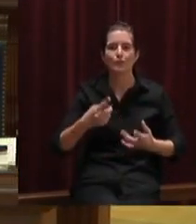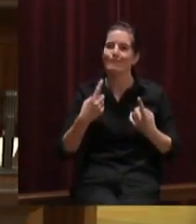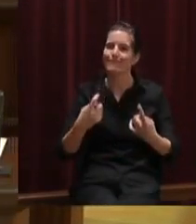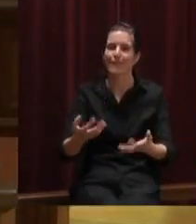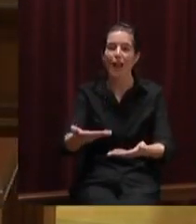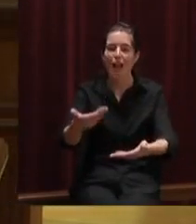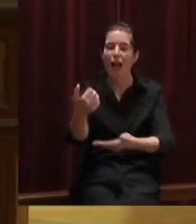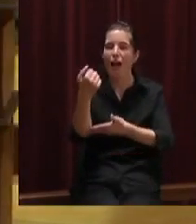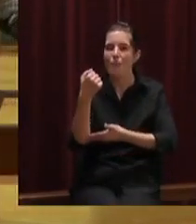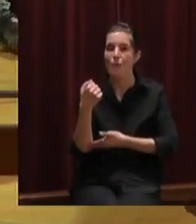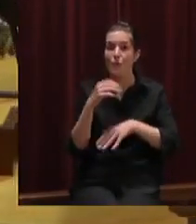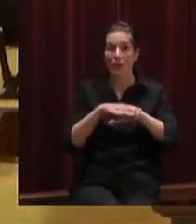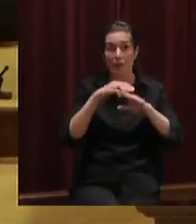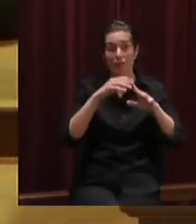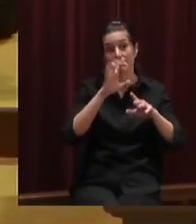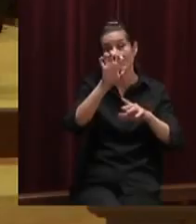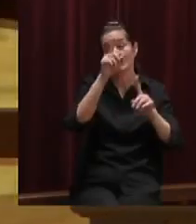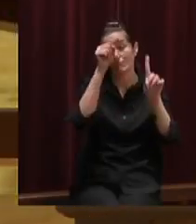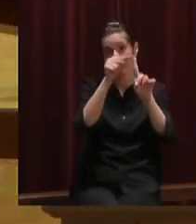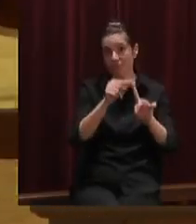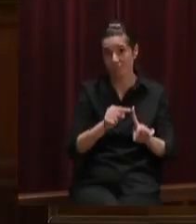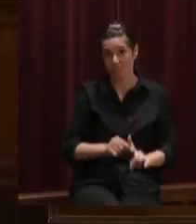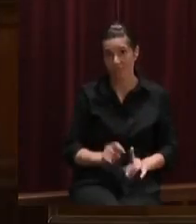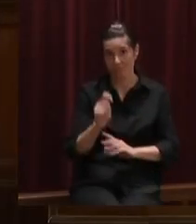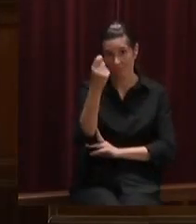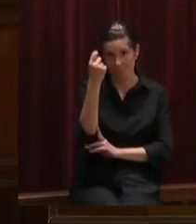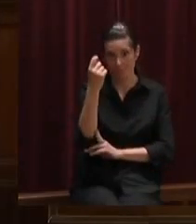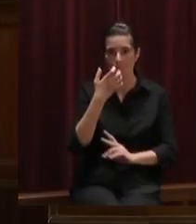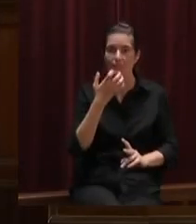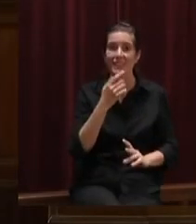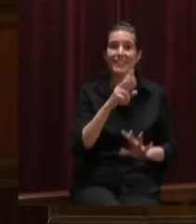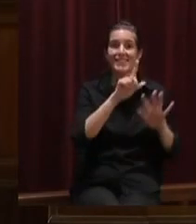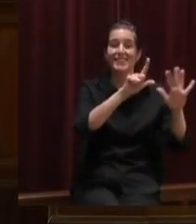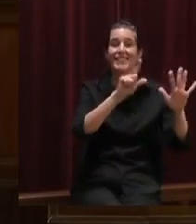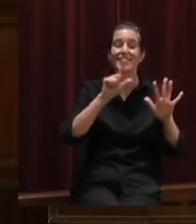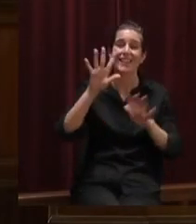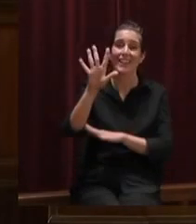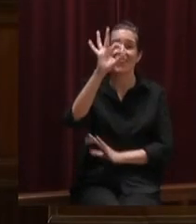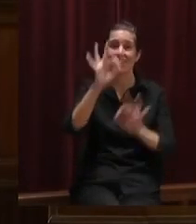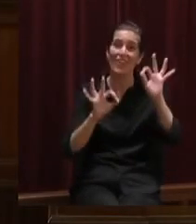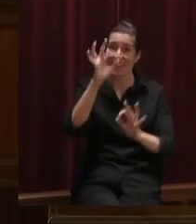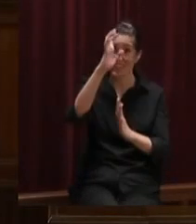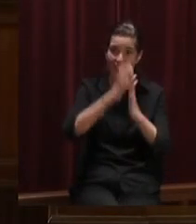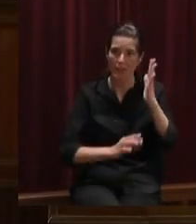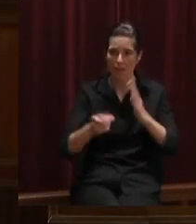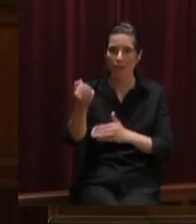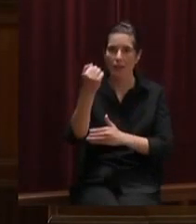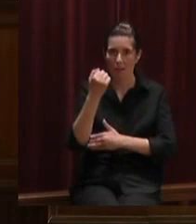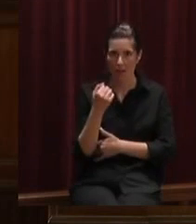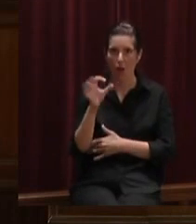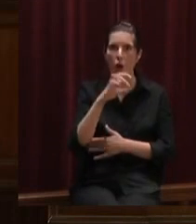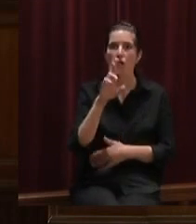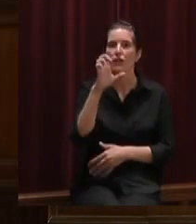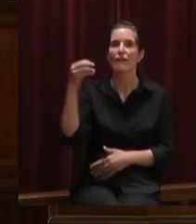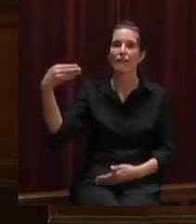país. És el que vàrem fer amb el 75% de descompte de resident, el que fèrem amb el nou règim especial i és